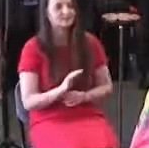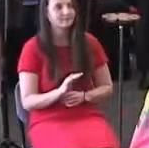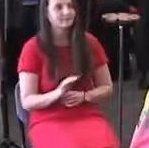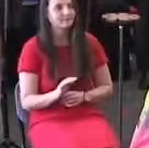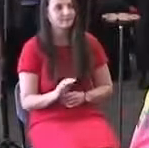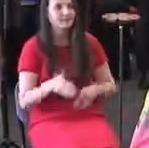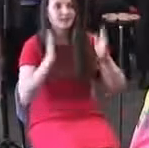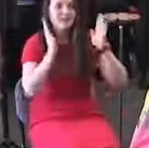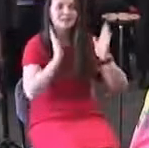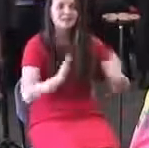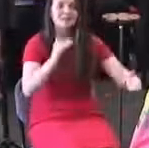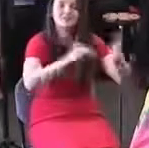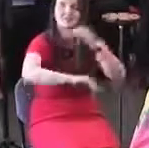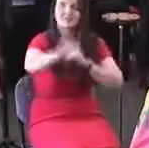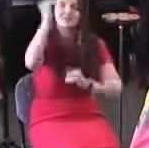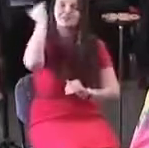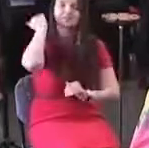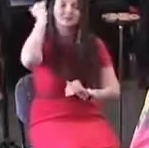Тільки в тобі,